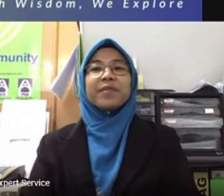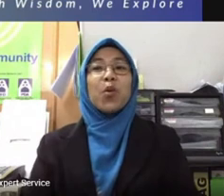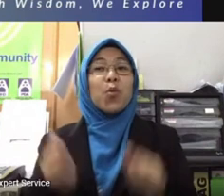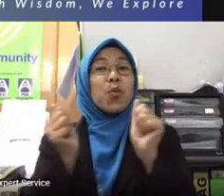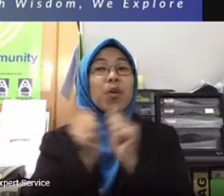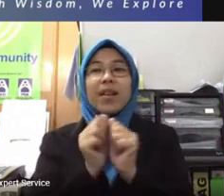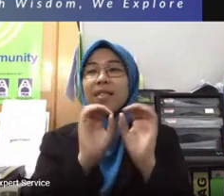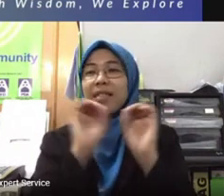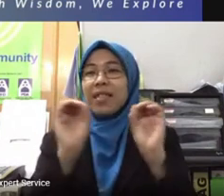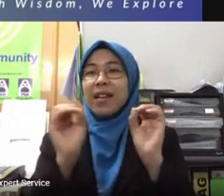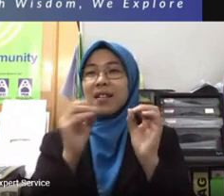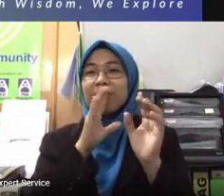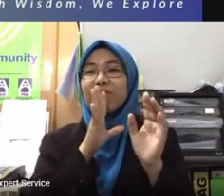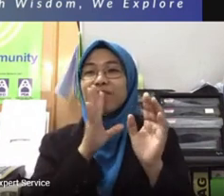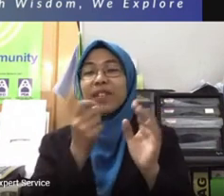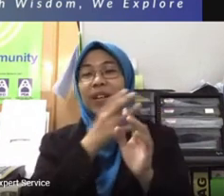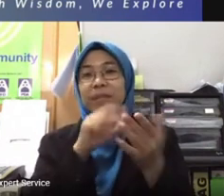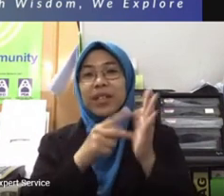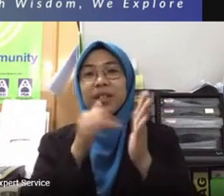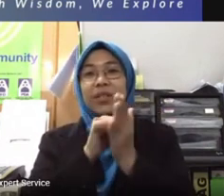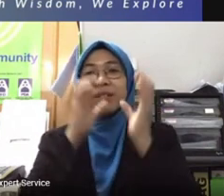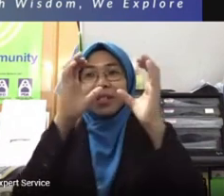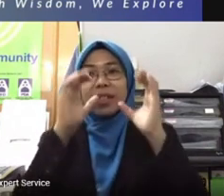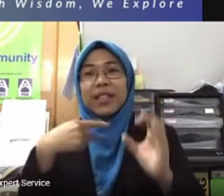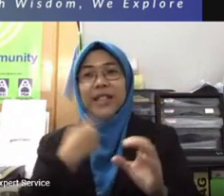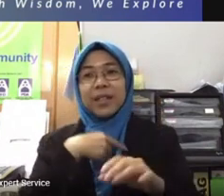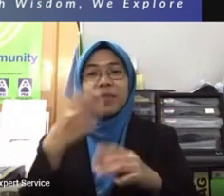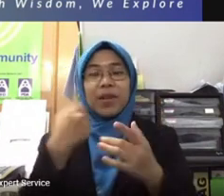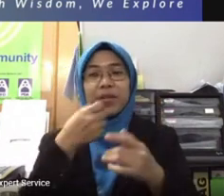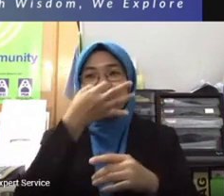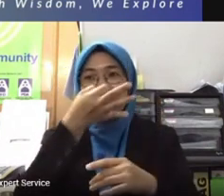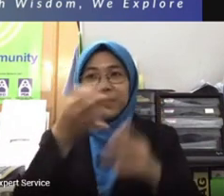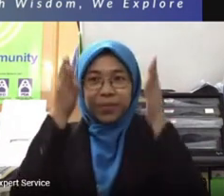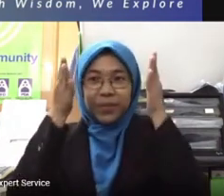adalah caranya macam mana kita nak grab